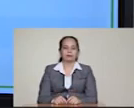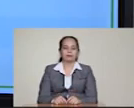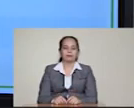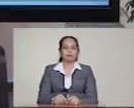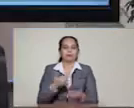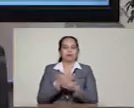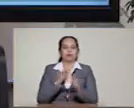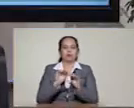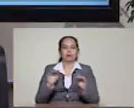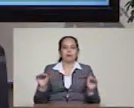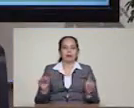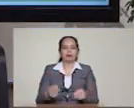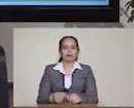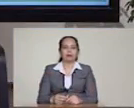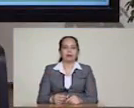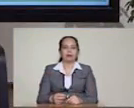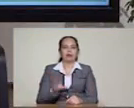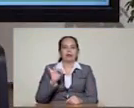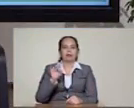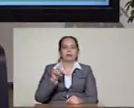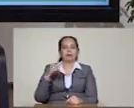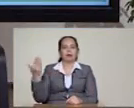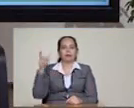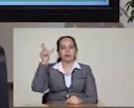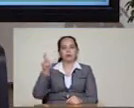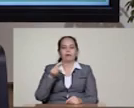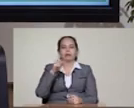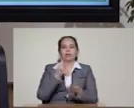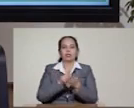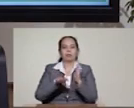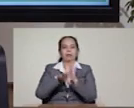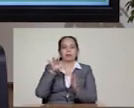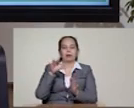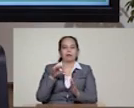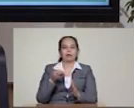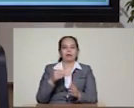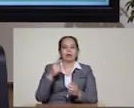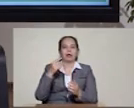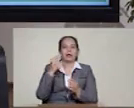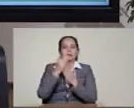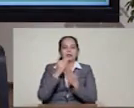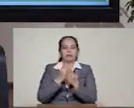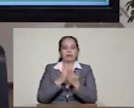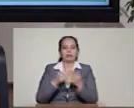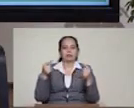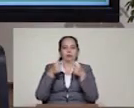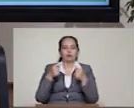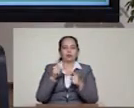собираетесь. Вот, ребята, из правого столбика вы должны подобрать соответствующие слова